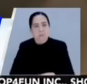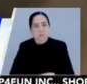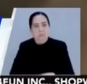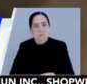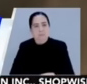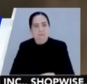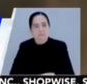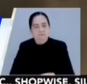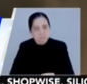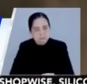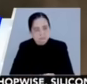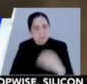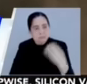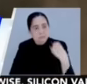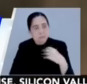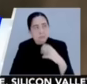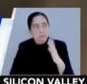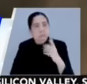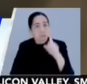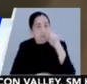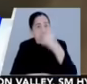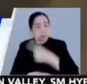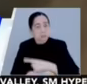Mr. Chair, it would amount to